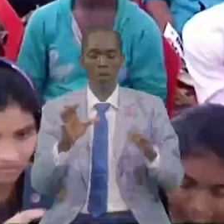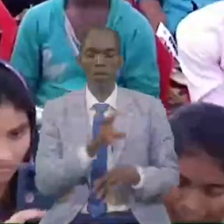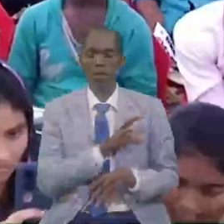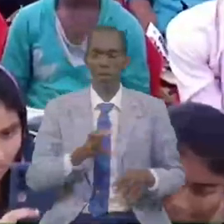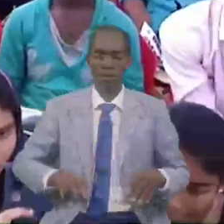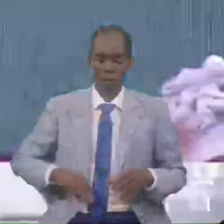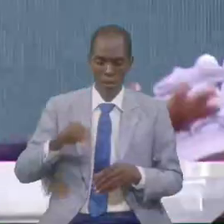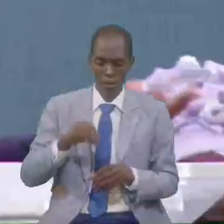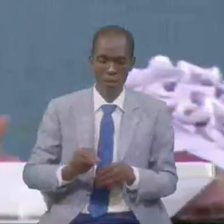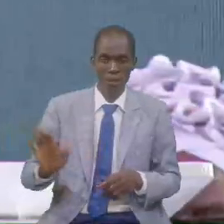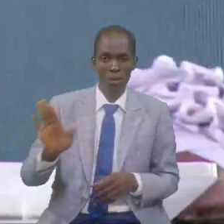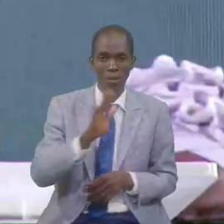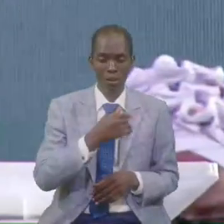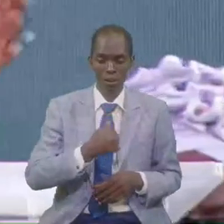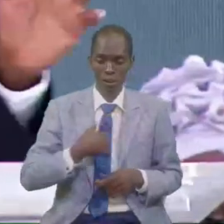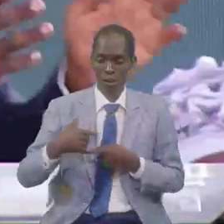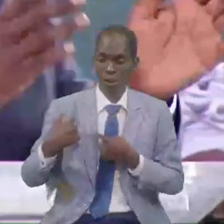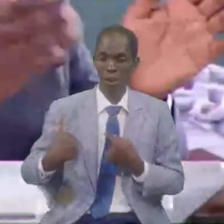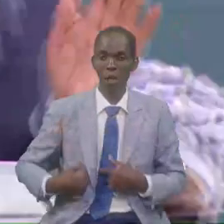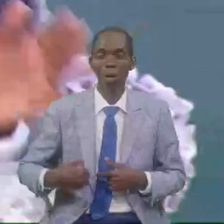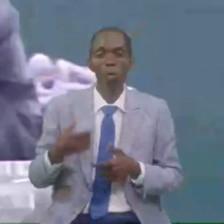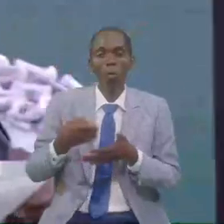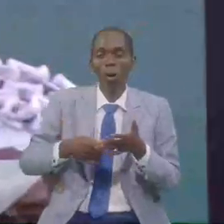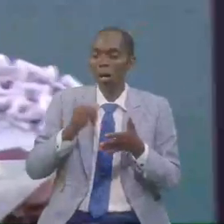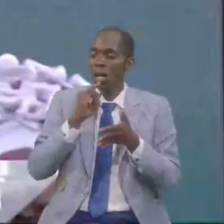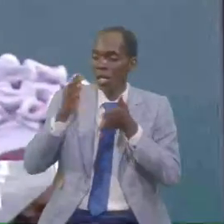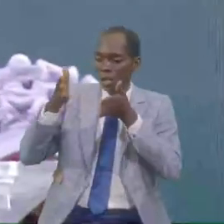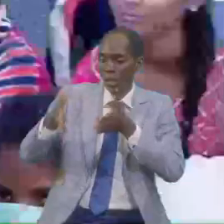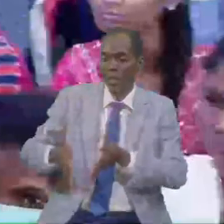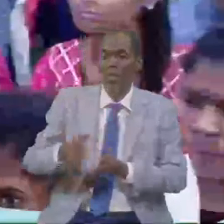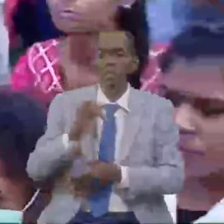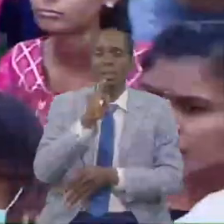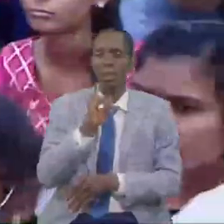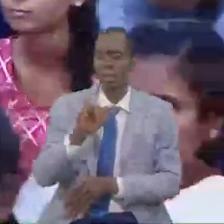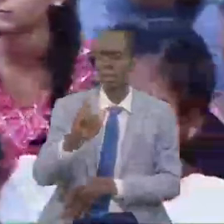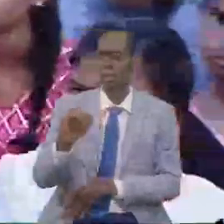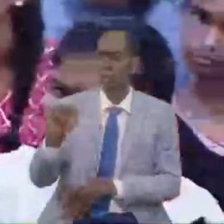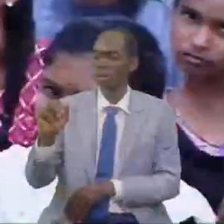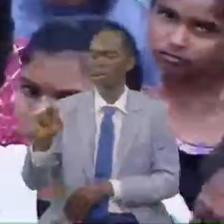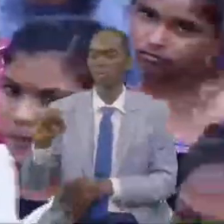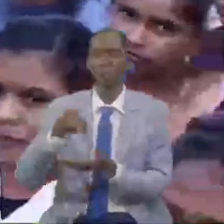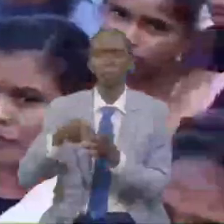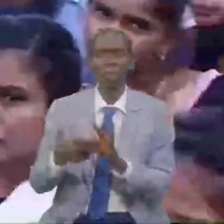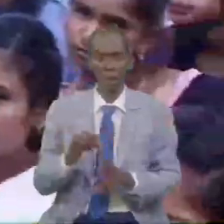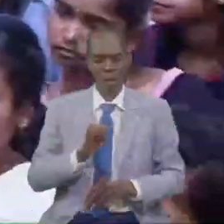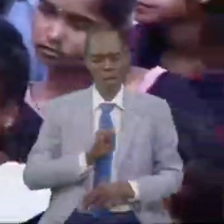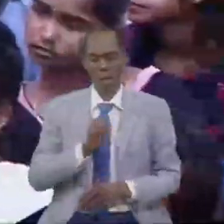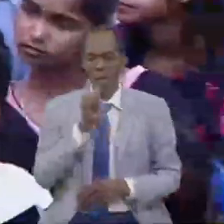sans Christ dans nos cœurs, ce qui reste, c'est que je ne suis rien.